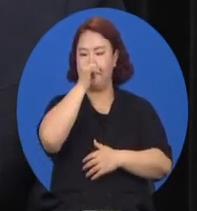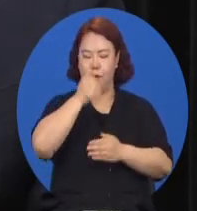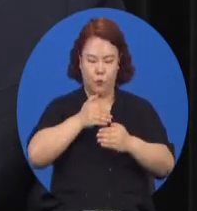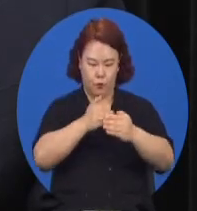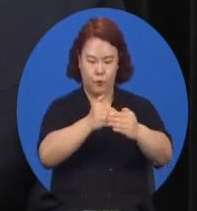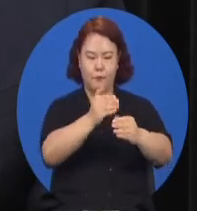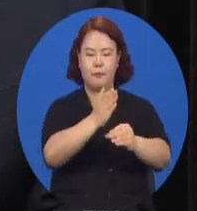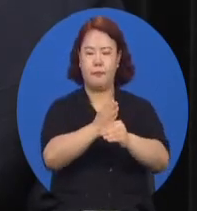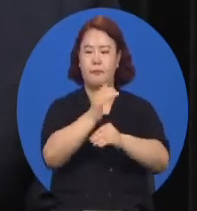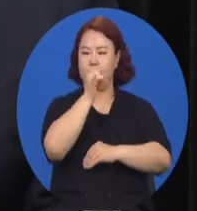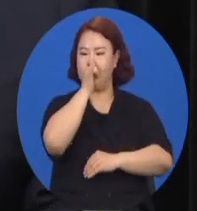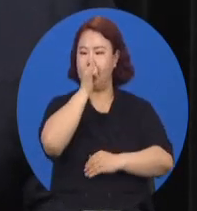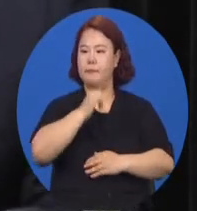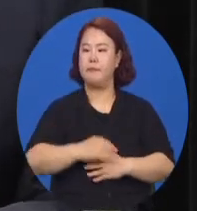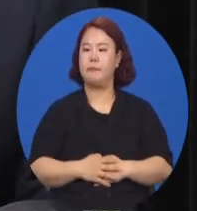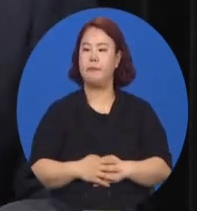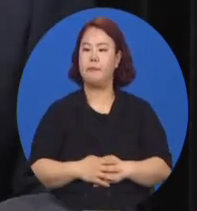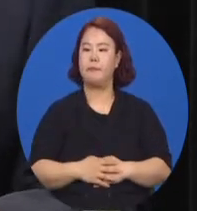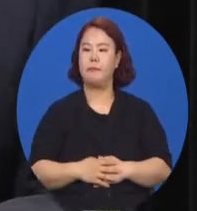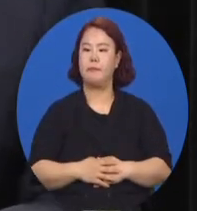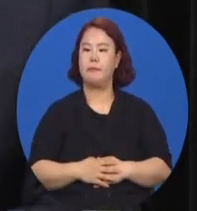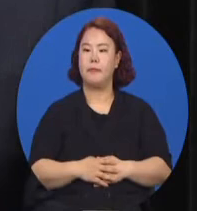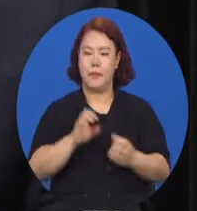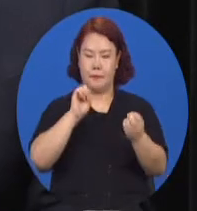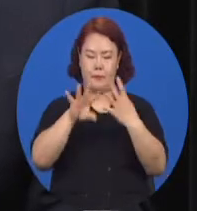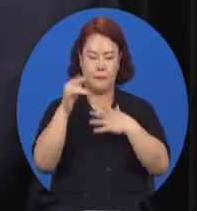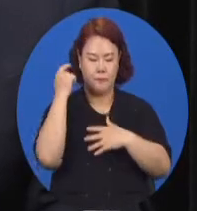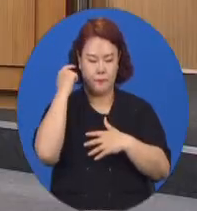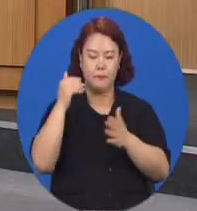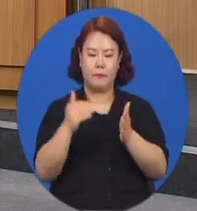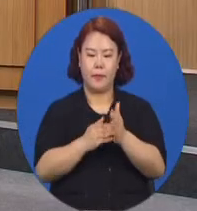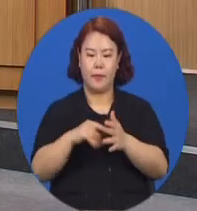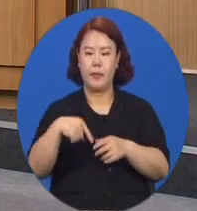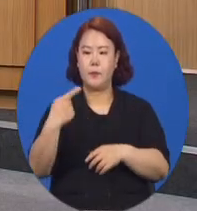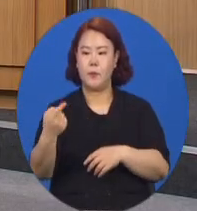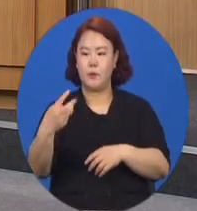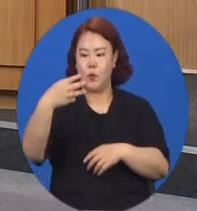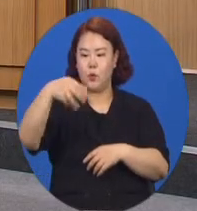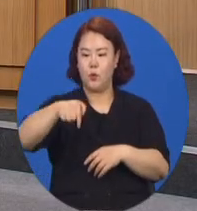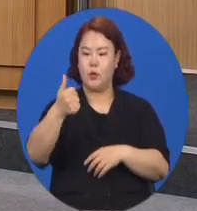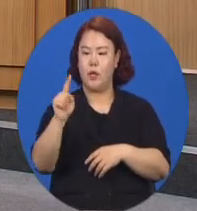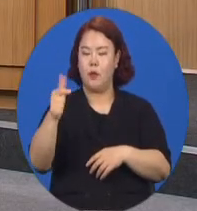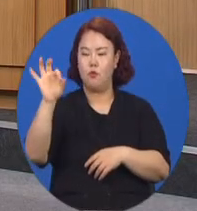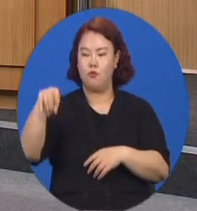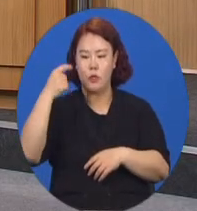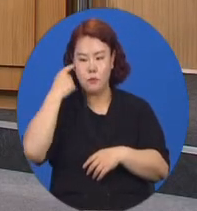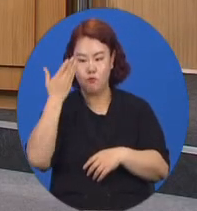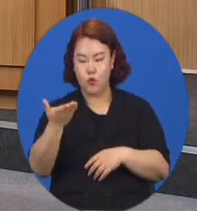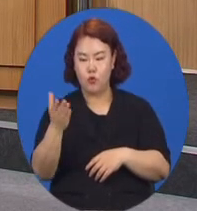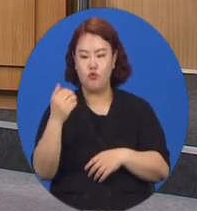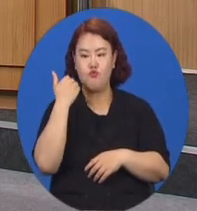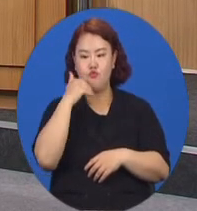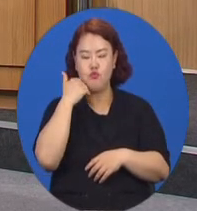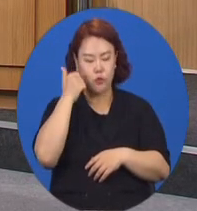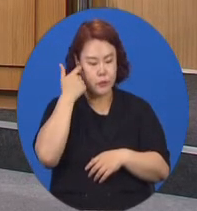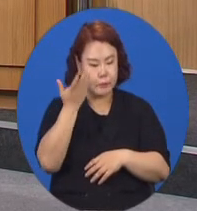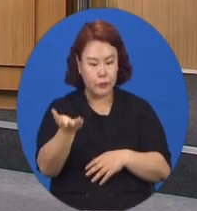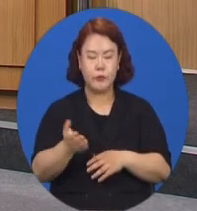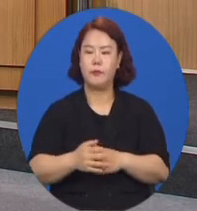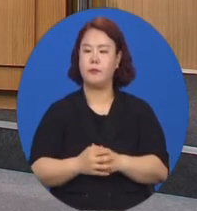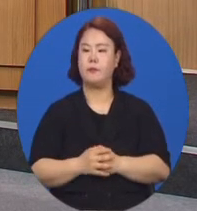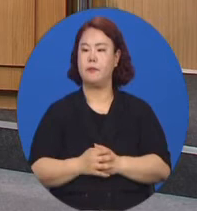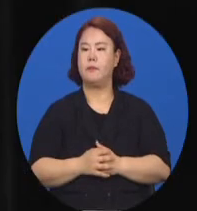추진을 해나가고 있습니다. 네, 답변 들었습니다. 바로 이어서 류현 후보의 질문 차례군요. 어느 후보께